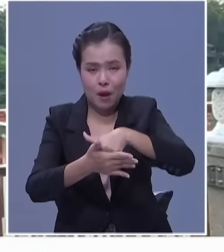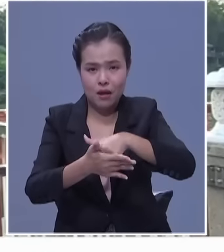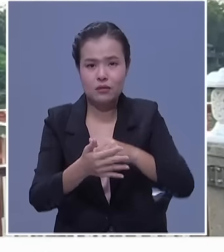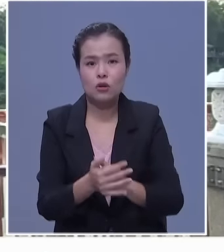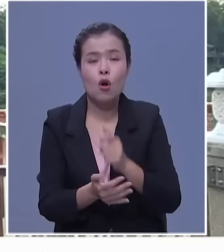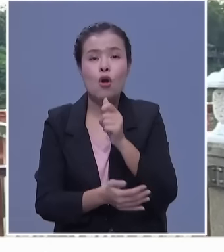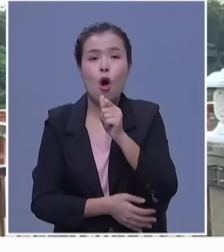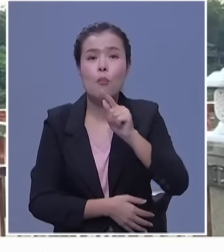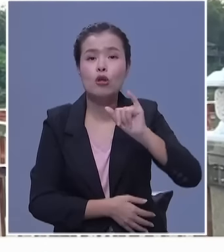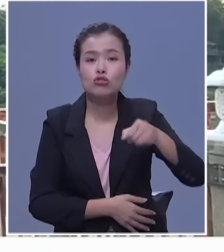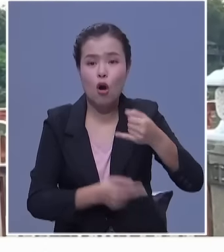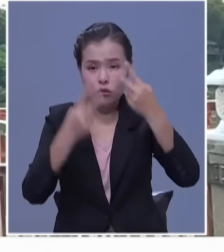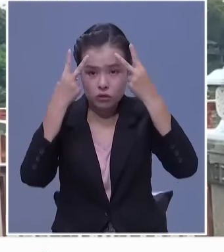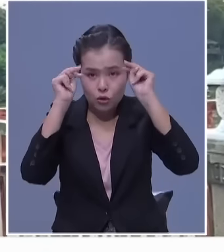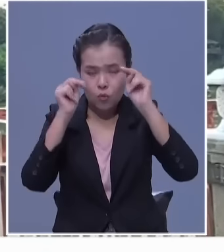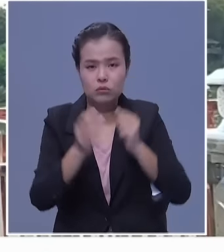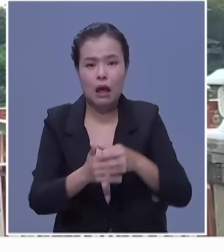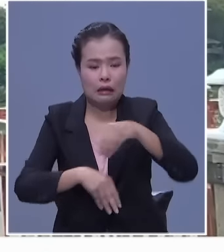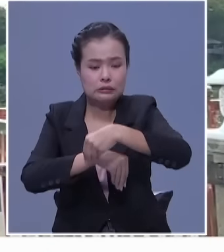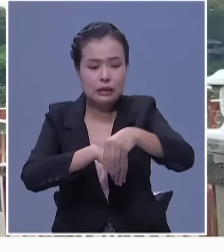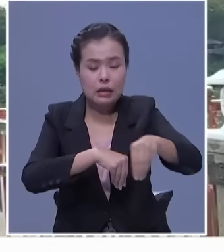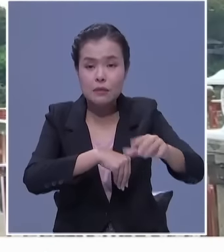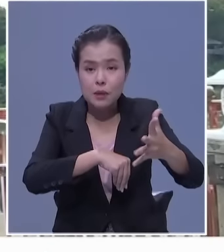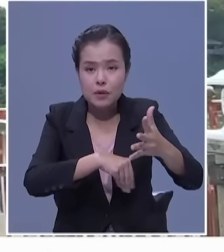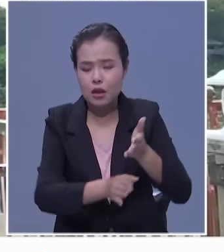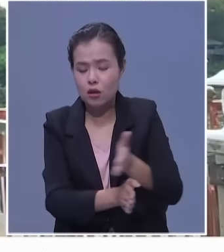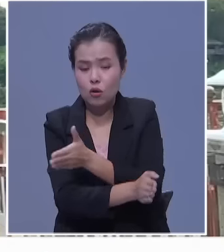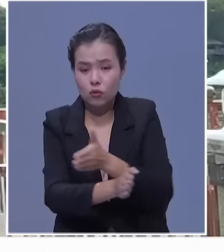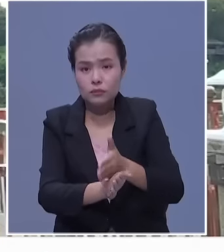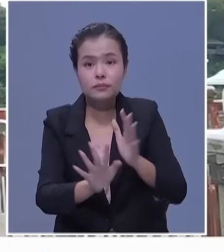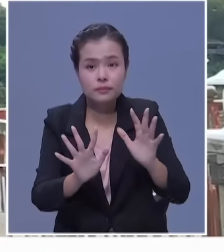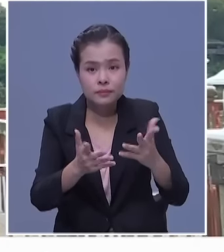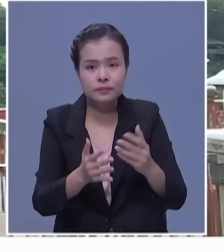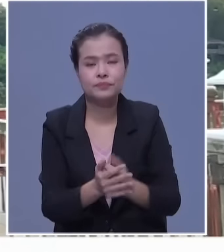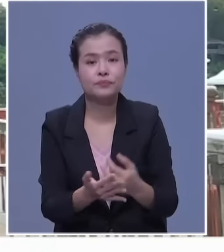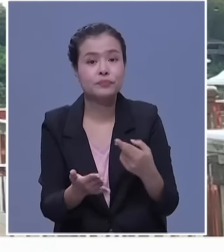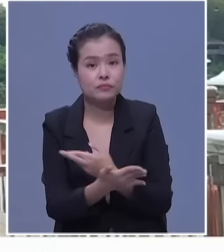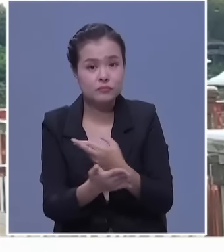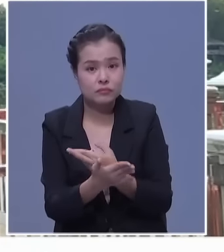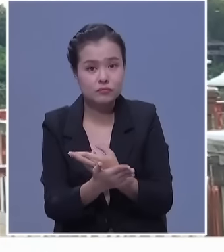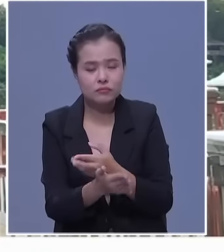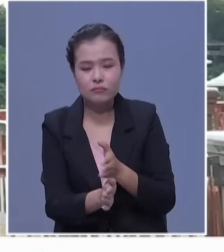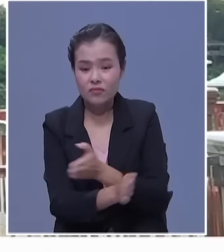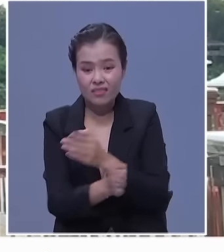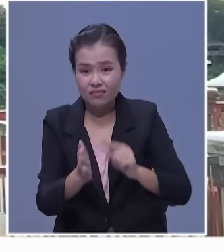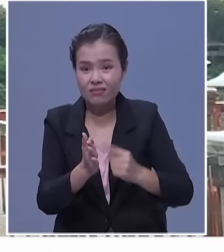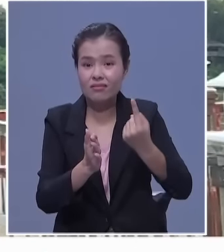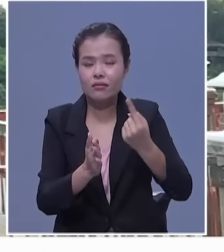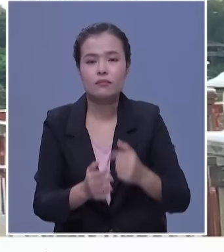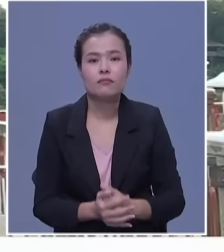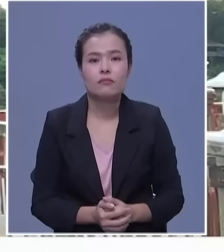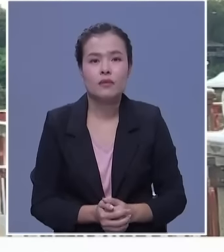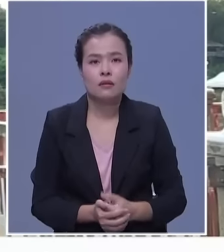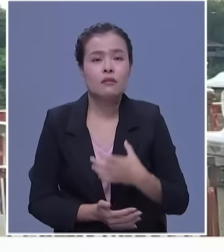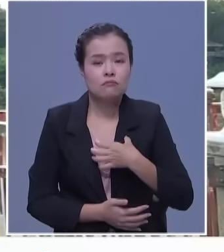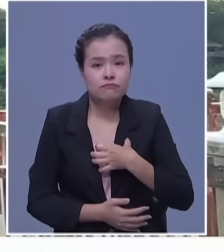นายกอบจที่ไม่มีช่องทางในการเลือกตั้งนอกเขตหรือว่าเลือกตั้งล่วงหน้าแถมจังหวัดนี้ก็เลือกตั้งก่อนจังหวัดอื่นๆนะเพราะฉะนั้นเนี่ย